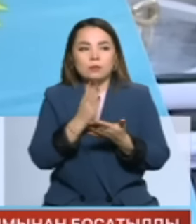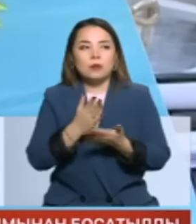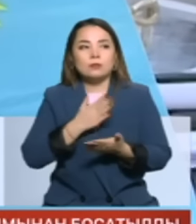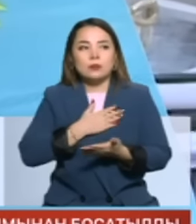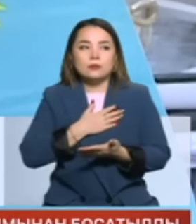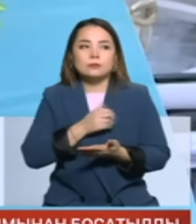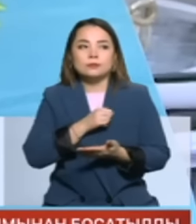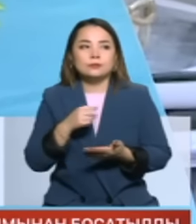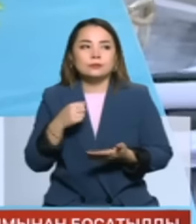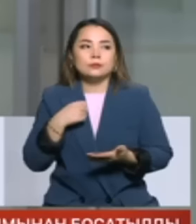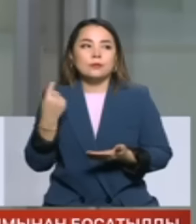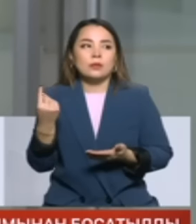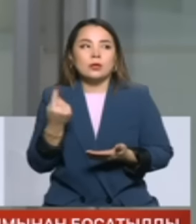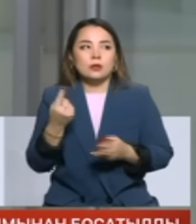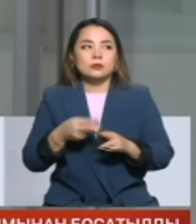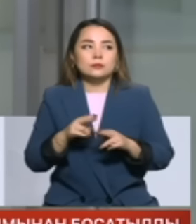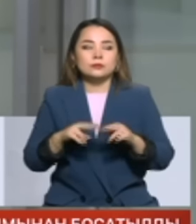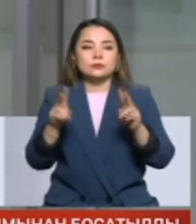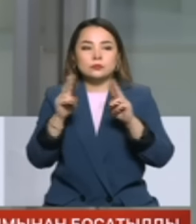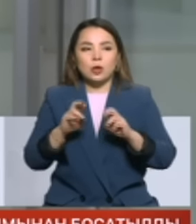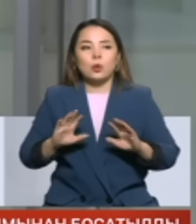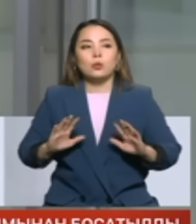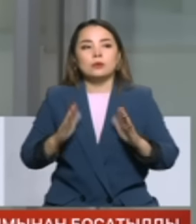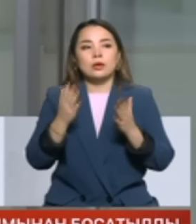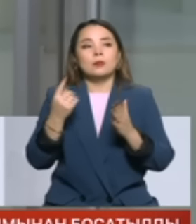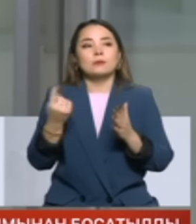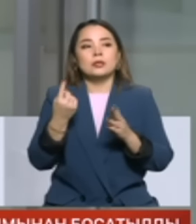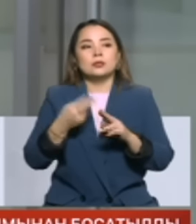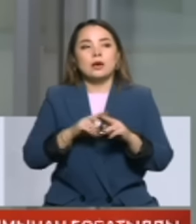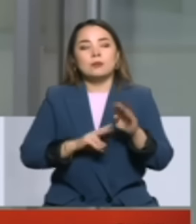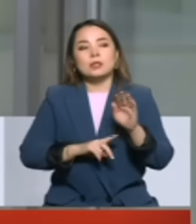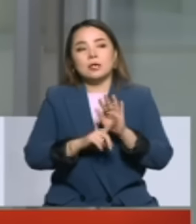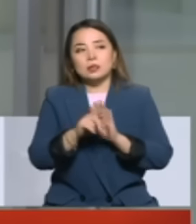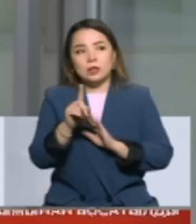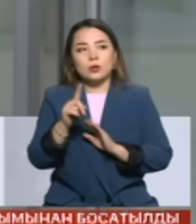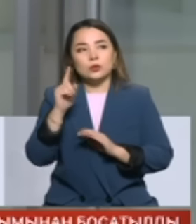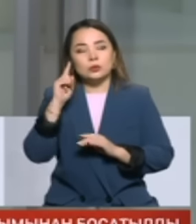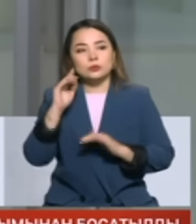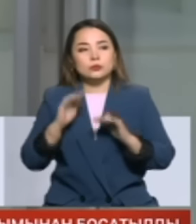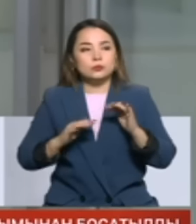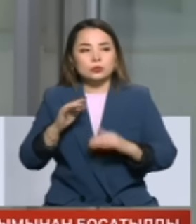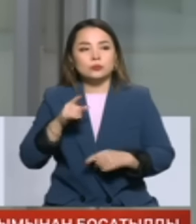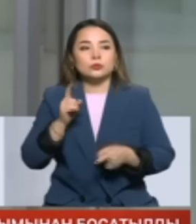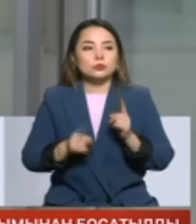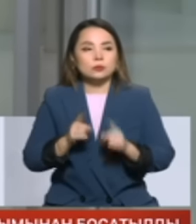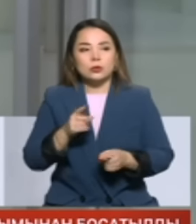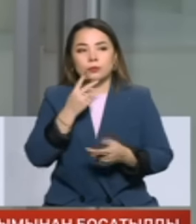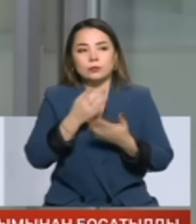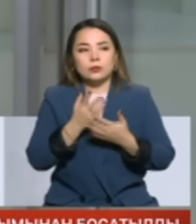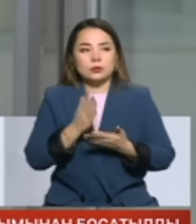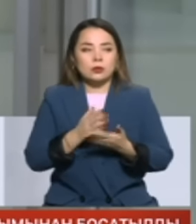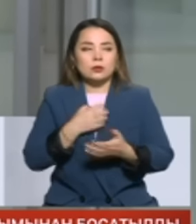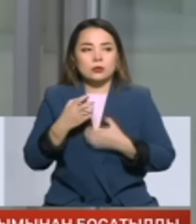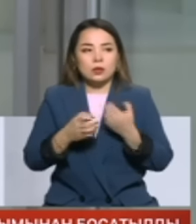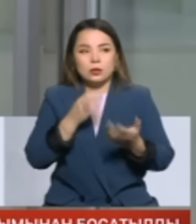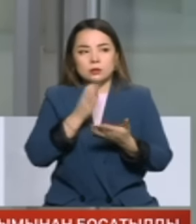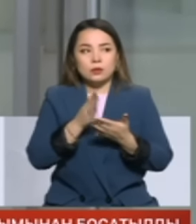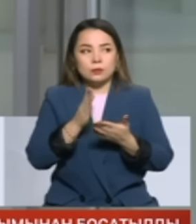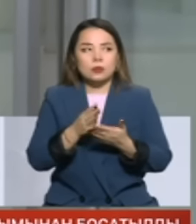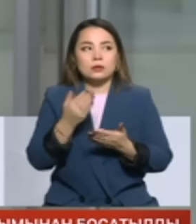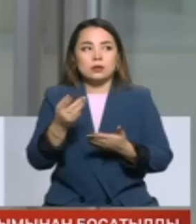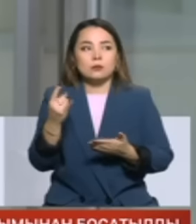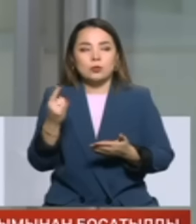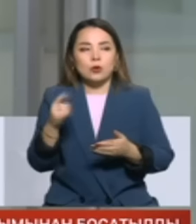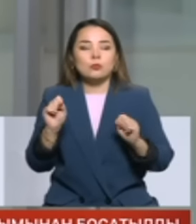менің ең бірінші осы зерттеу оқиғаларын бастаған кездегі күдігім расқа айналады ма деп қорқамын. Ол